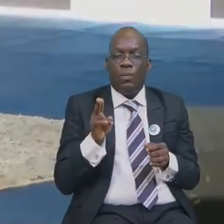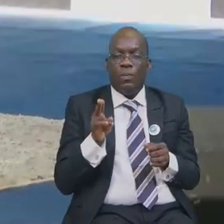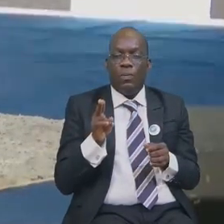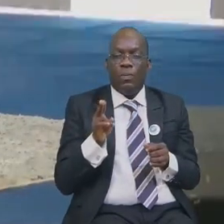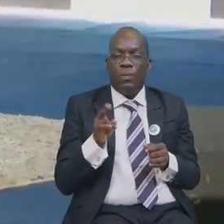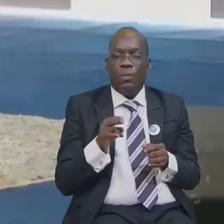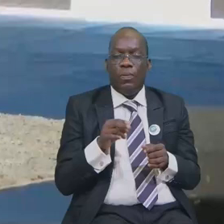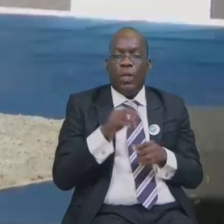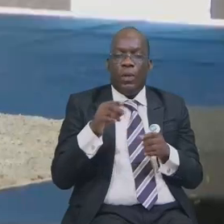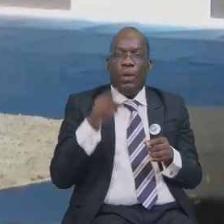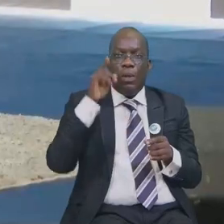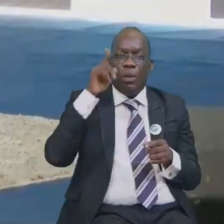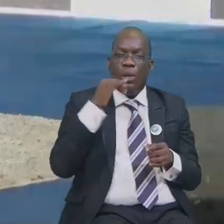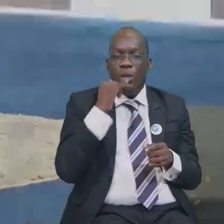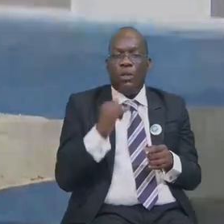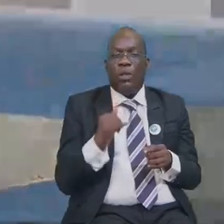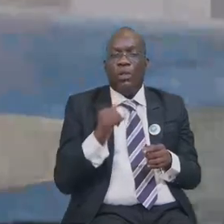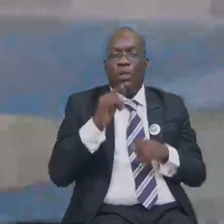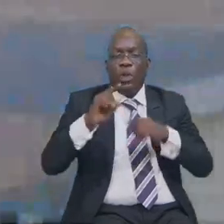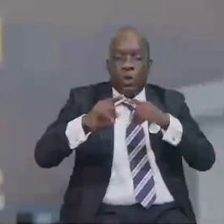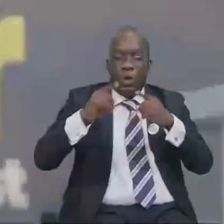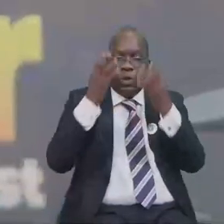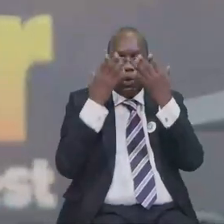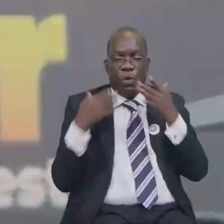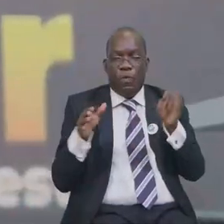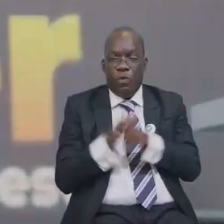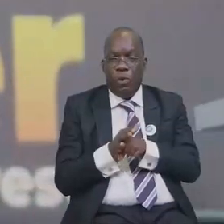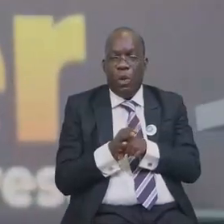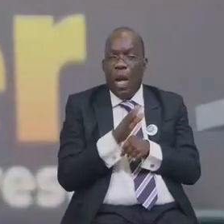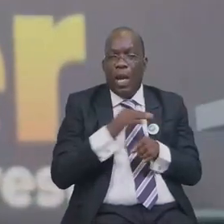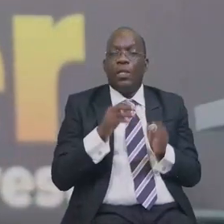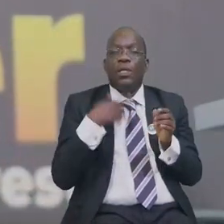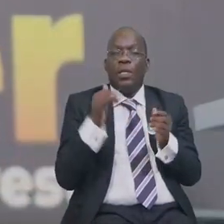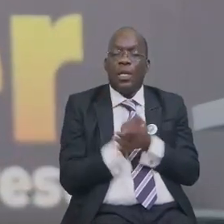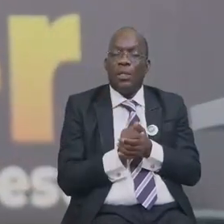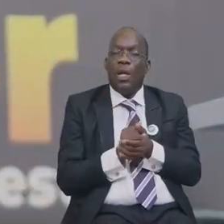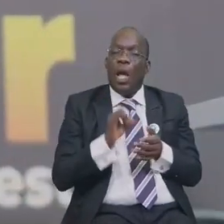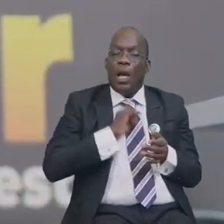prophète vienne prier pour nous. Que le ministre vienne prier pour nous.